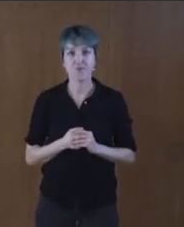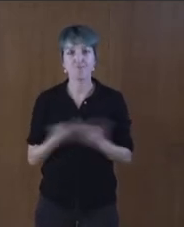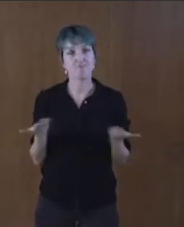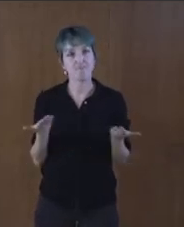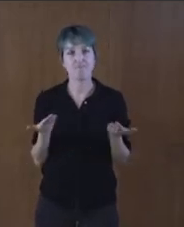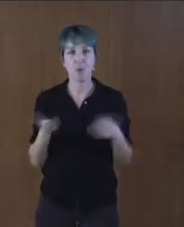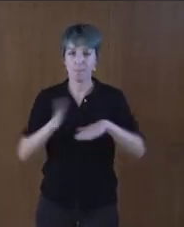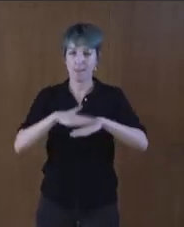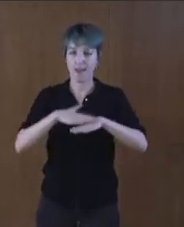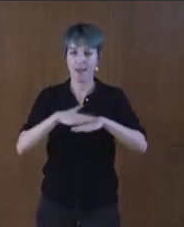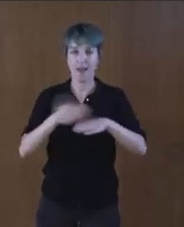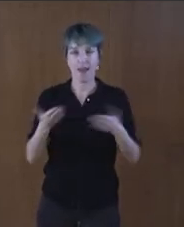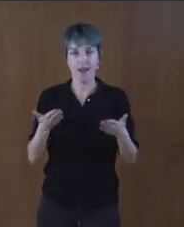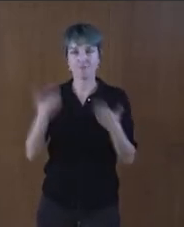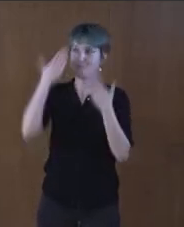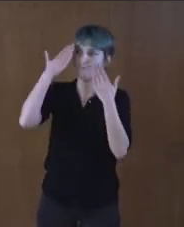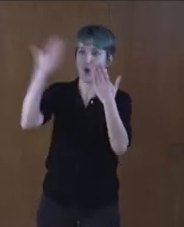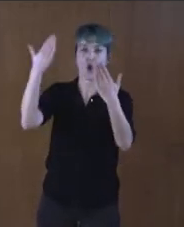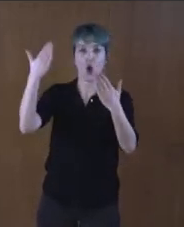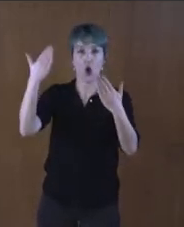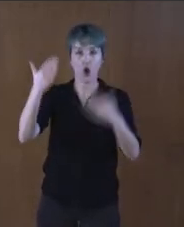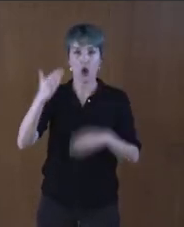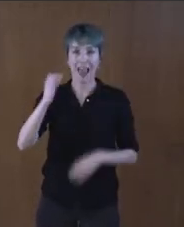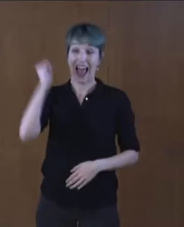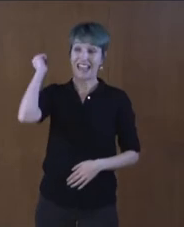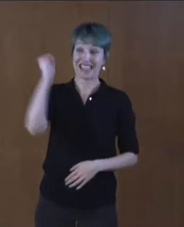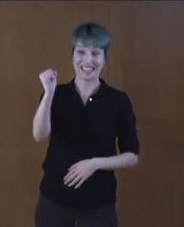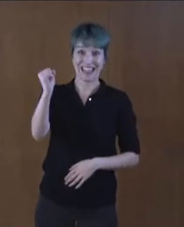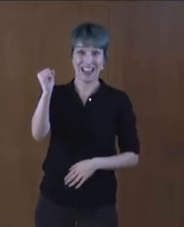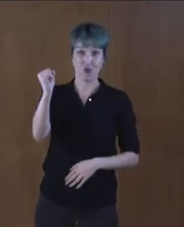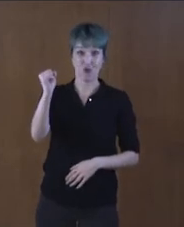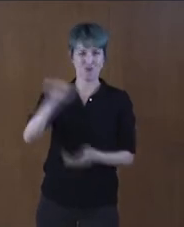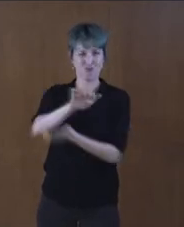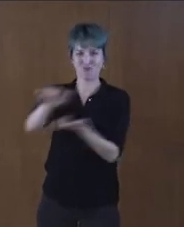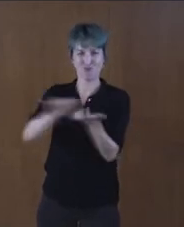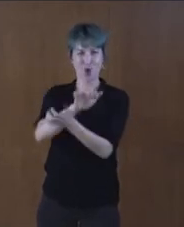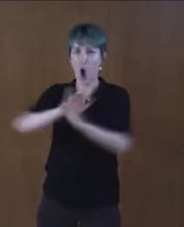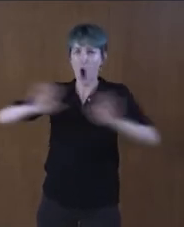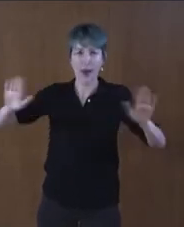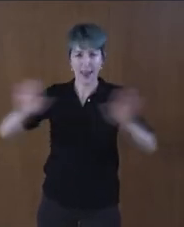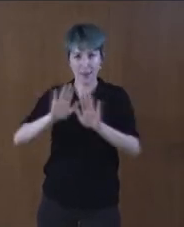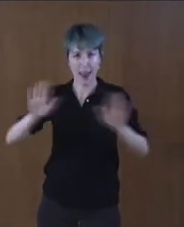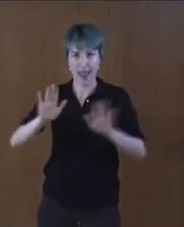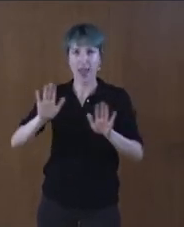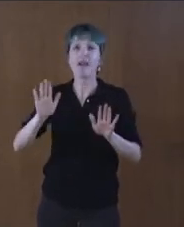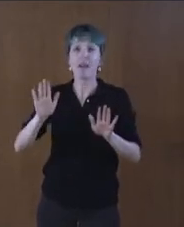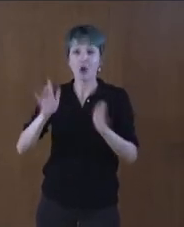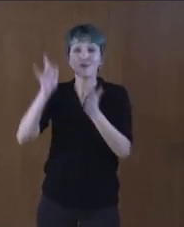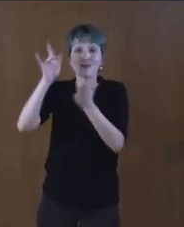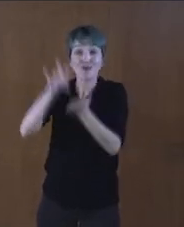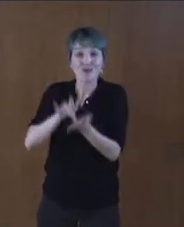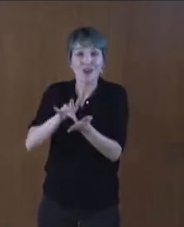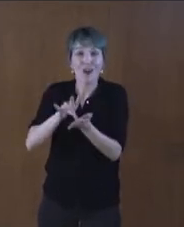Per fer honor a aquest assassinat i a aquest drama terrible que suposa tota